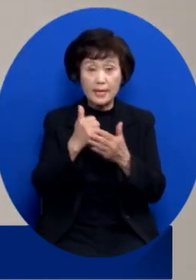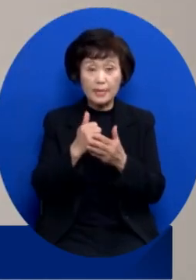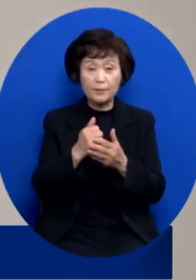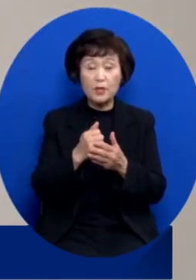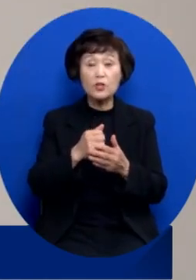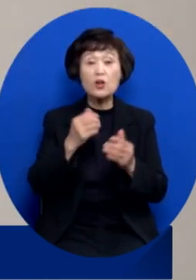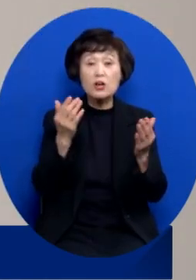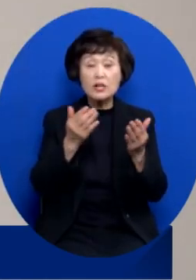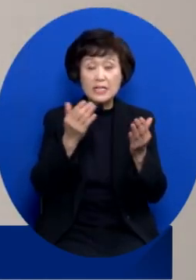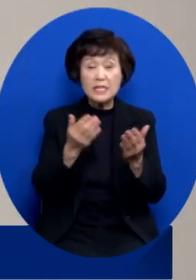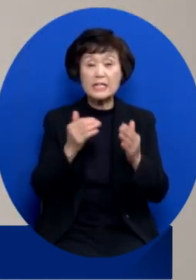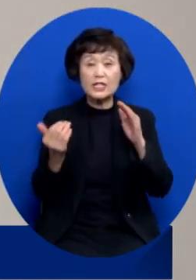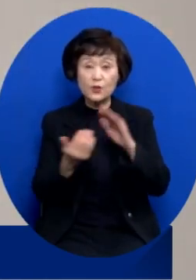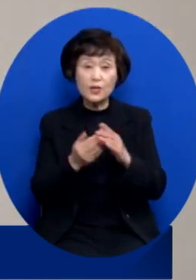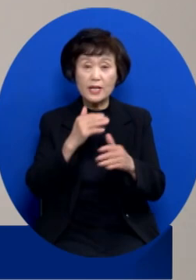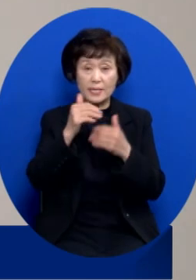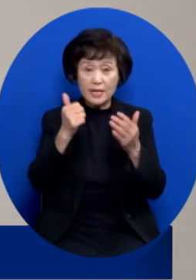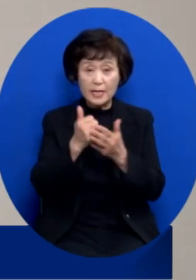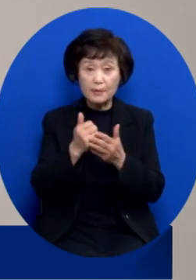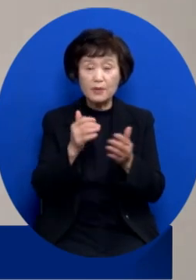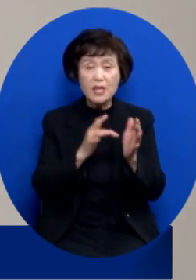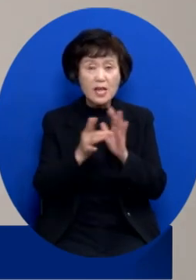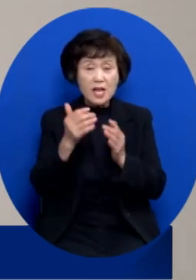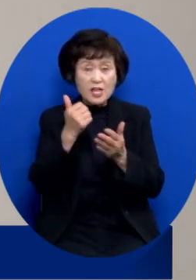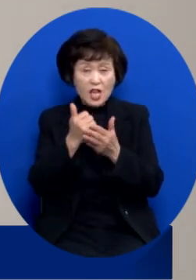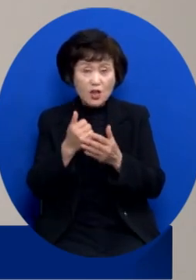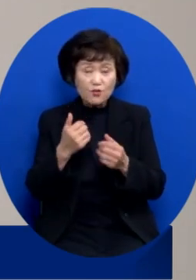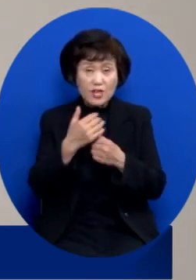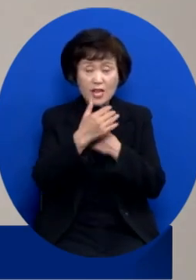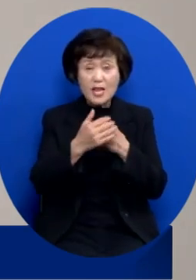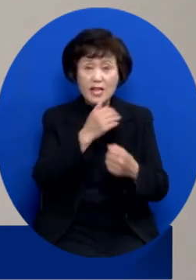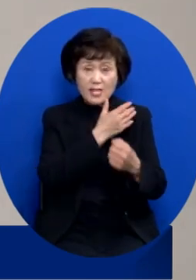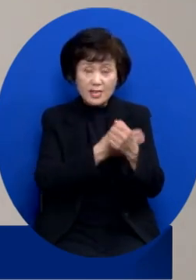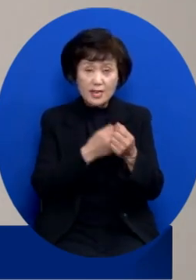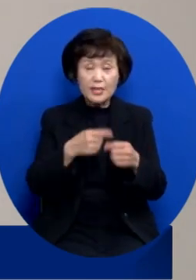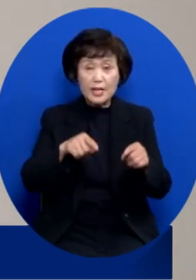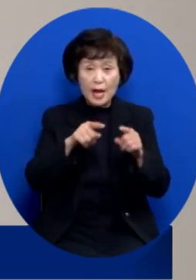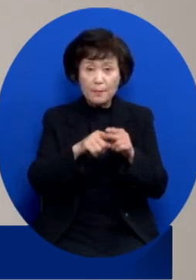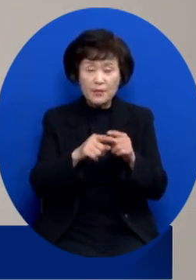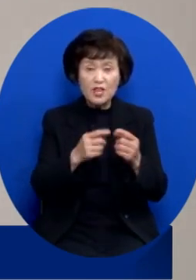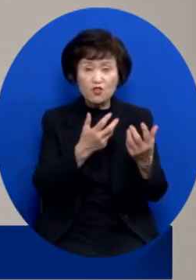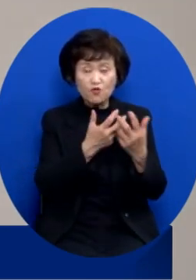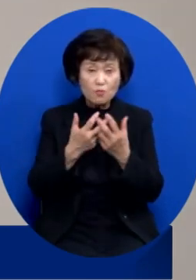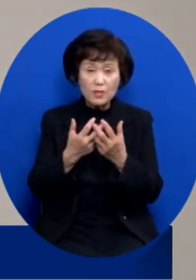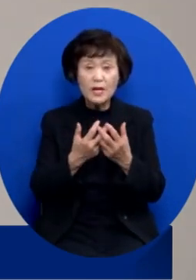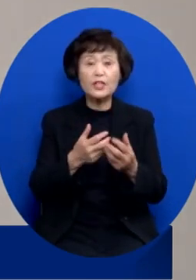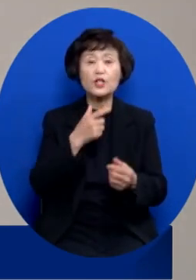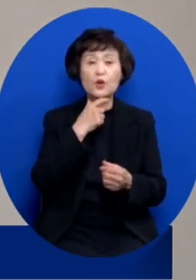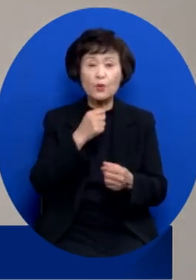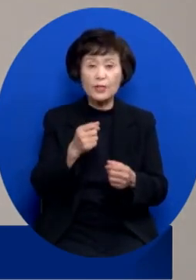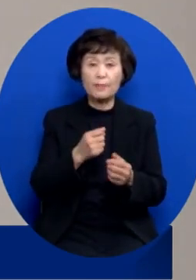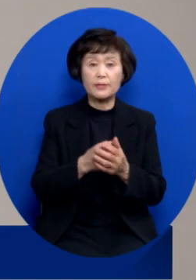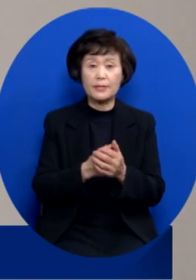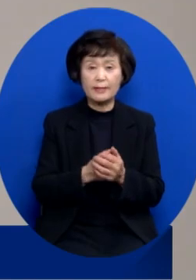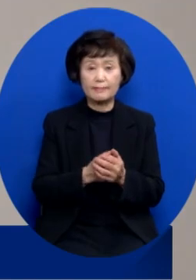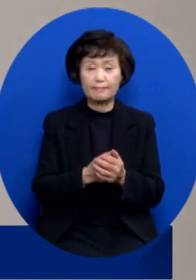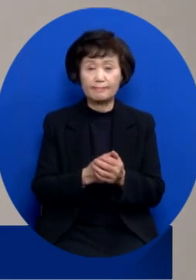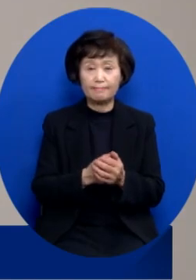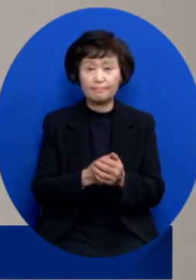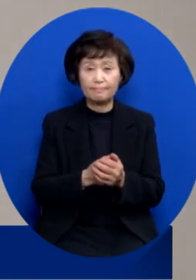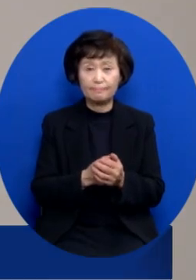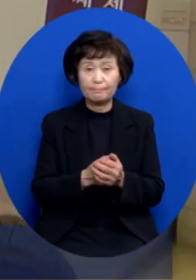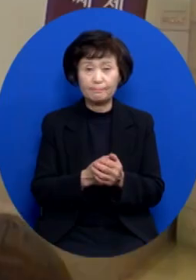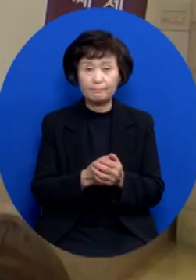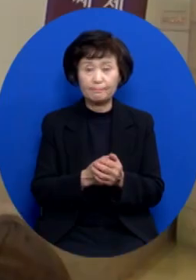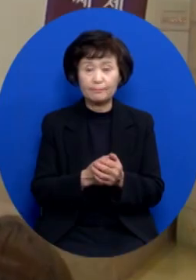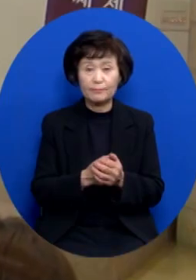하시고 팔레스타인도 예수의 폭탄이 터지게 하시고 그리고 해외권의 모든 형제들에게도 예수의 폭탄이 터지게